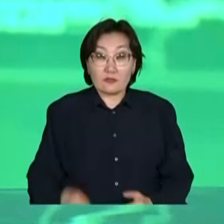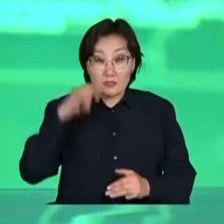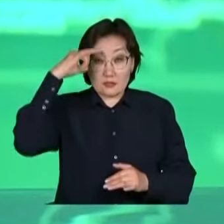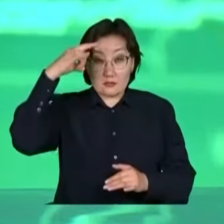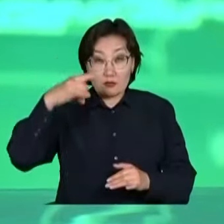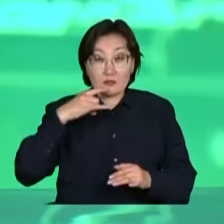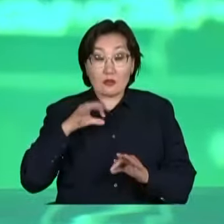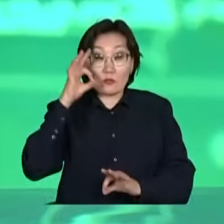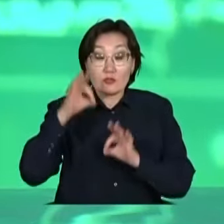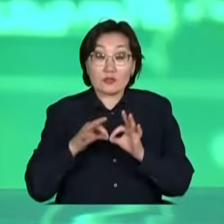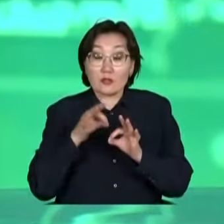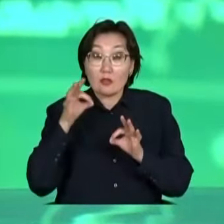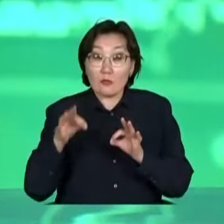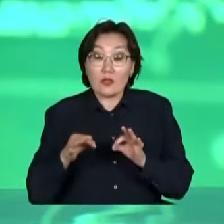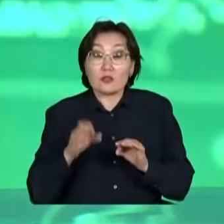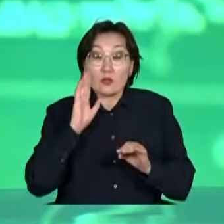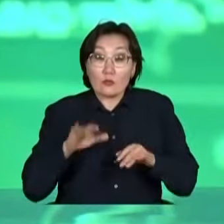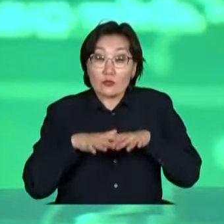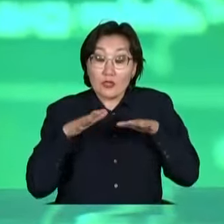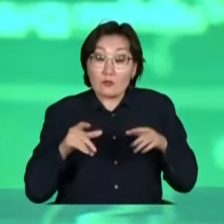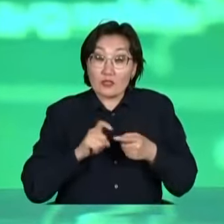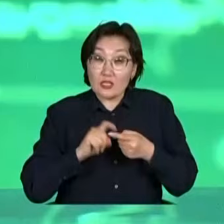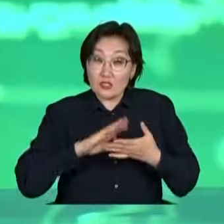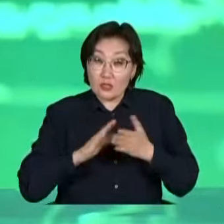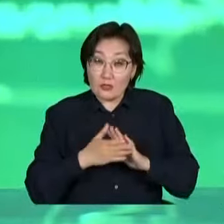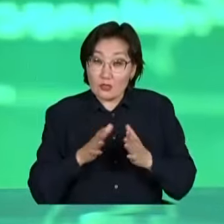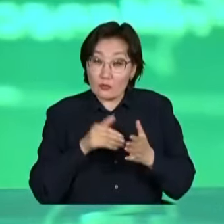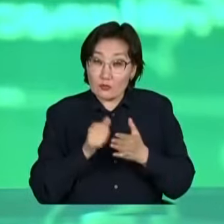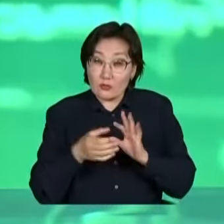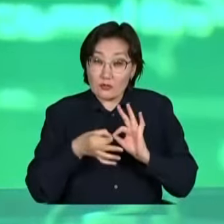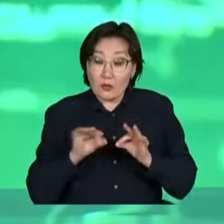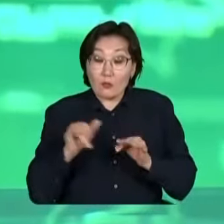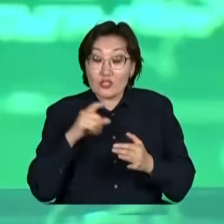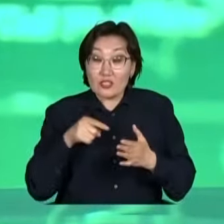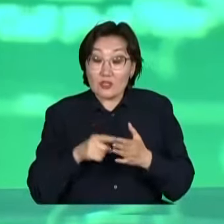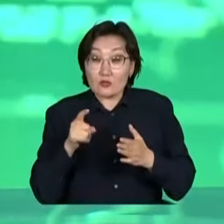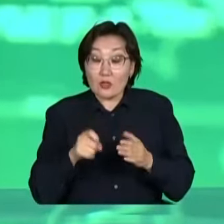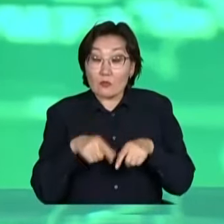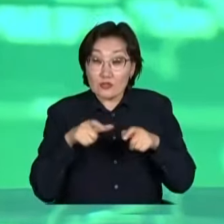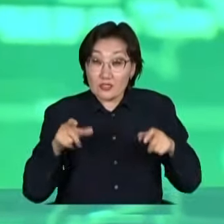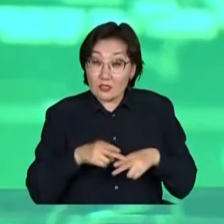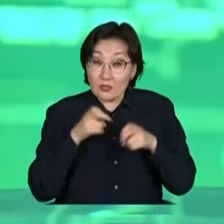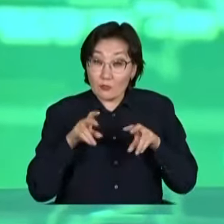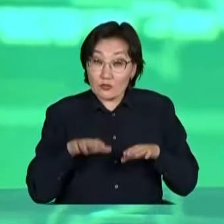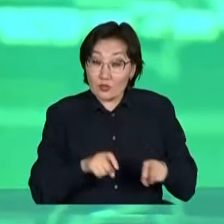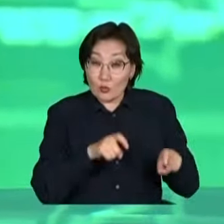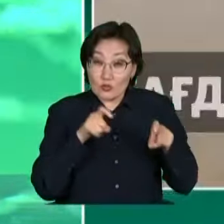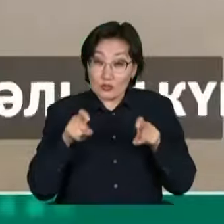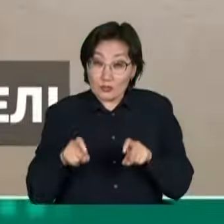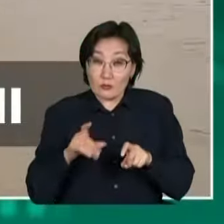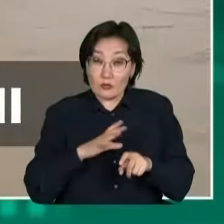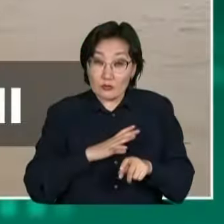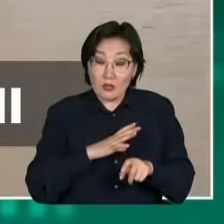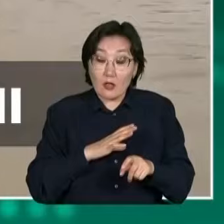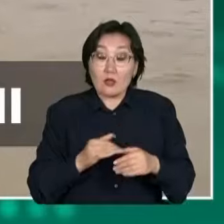Қазақстанның батыс өңірінде су тасқынына байланысты жағдай әлі де күрделі. Орал қаласының жүздеген тұрғыны қауіпсіз жерге көшірілгені белгілі